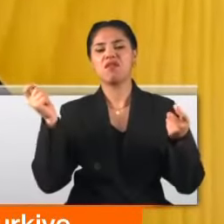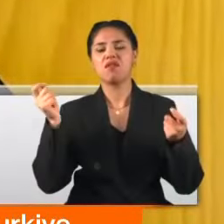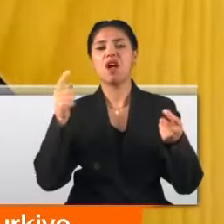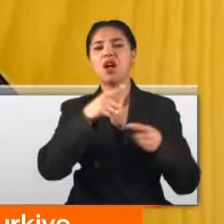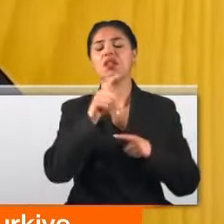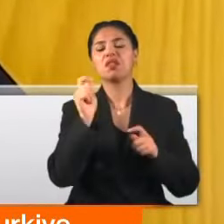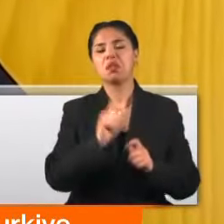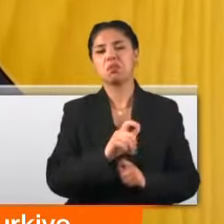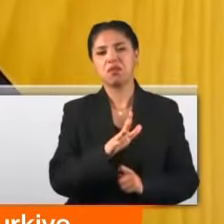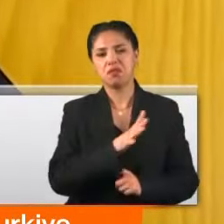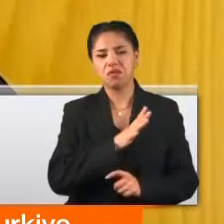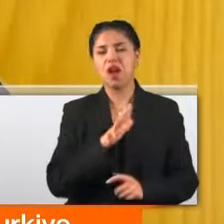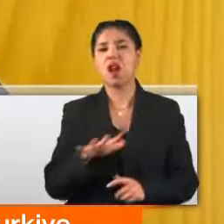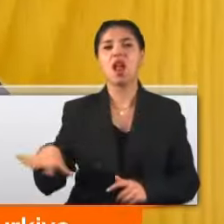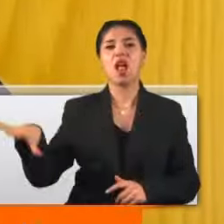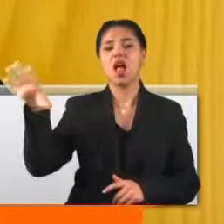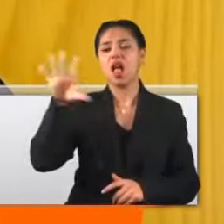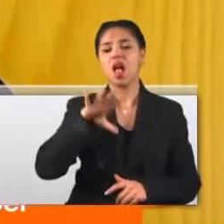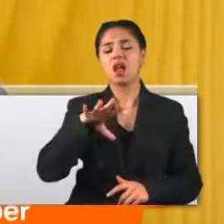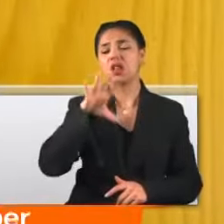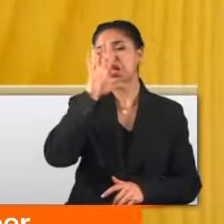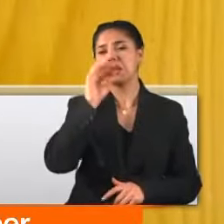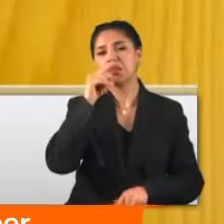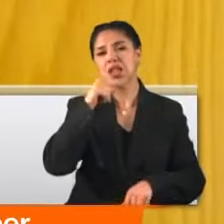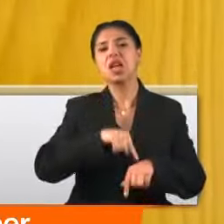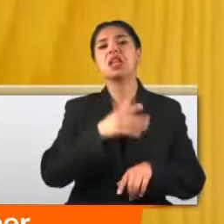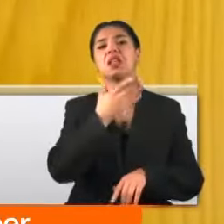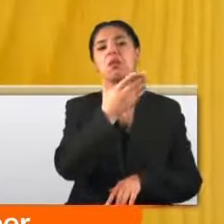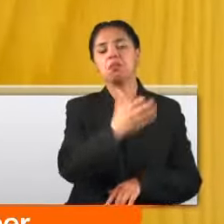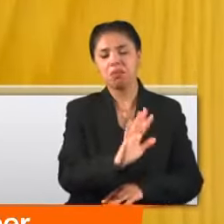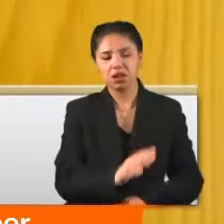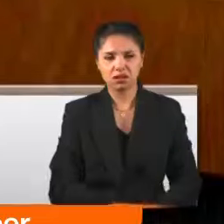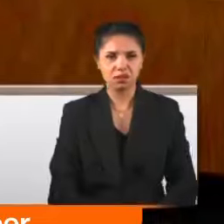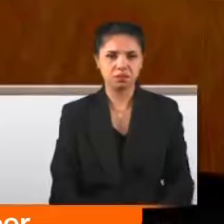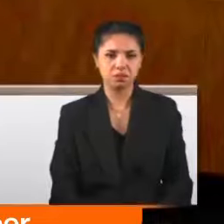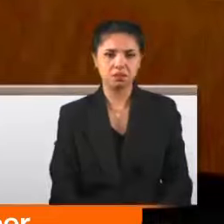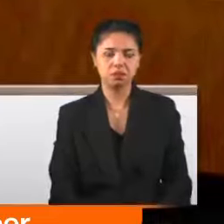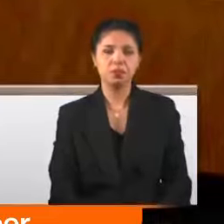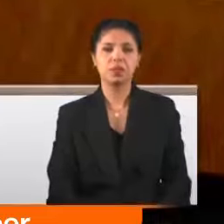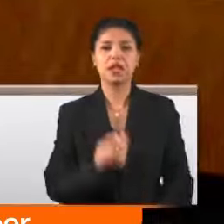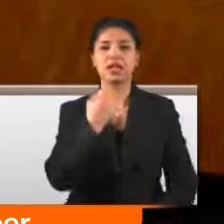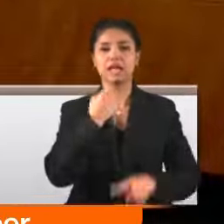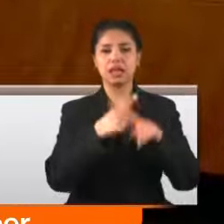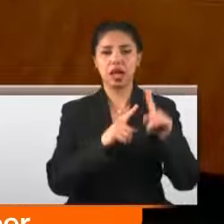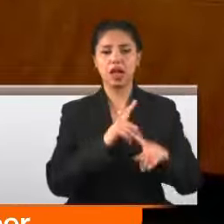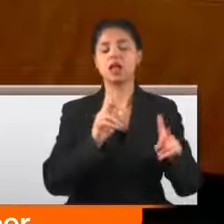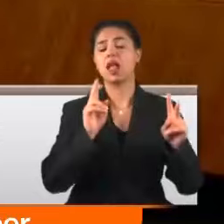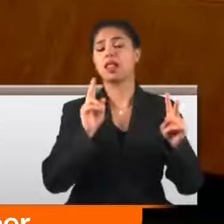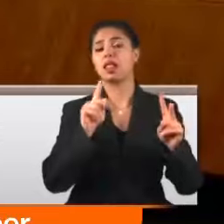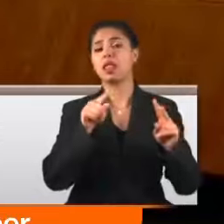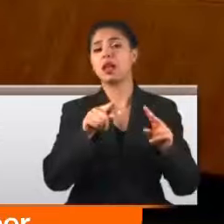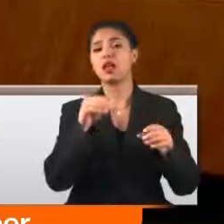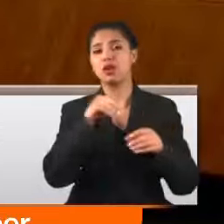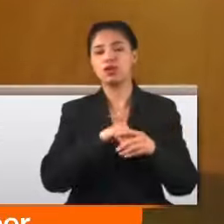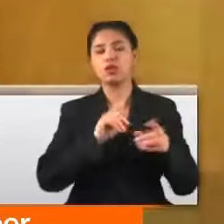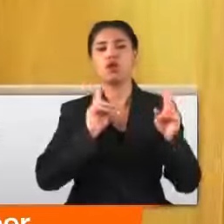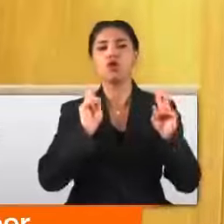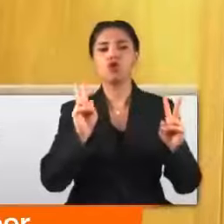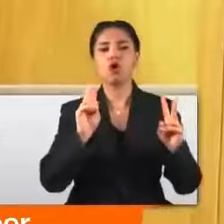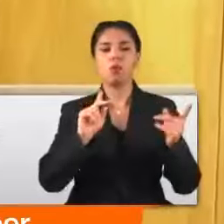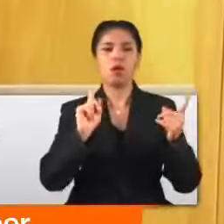kimse inanmayacak, hiç kimse de itibar etmeyecektir. Siyasette normalleşme polemiğine de ayrı başlık